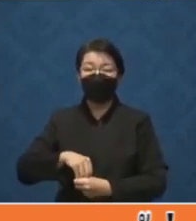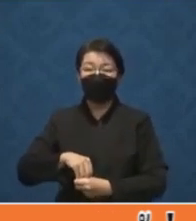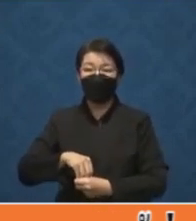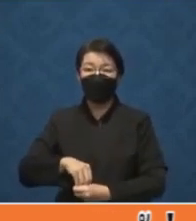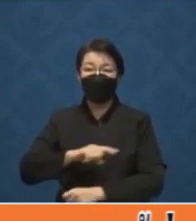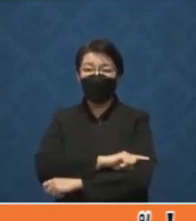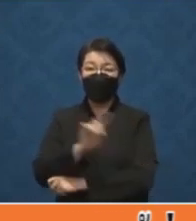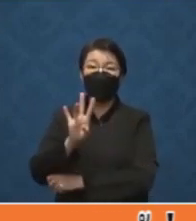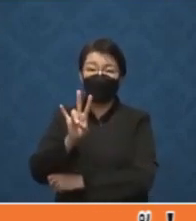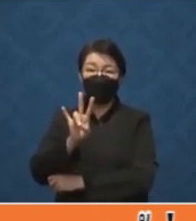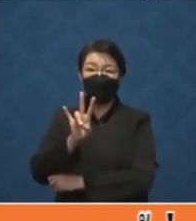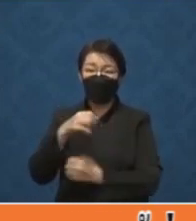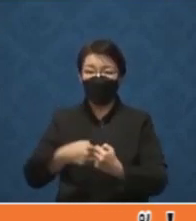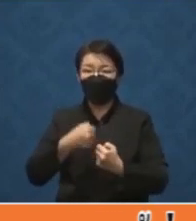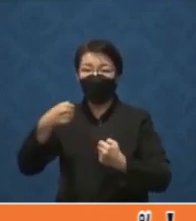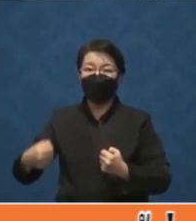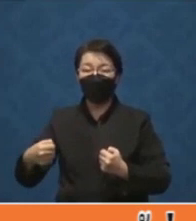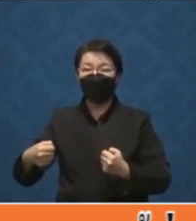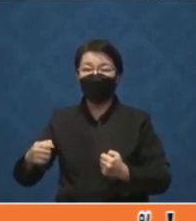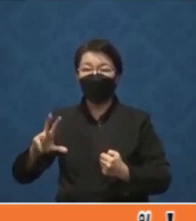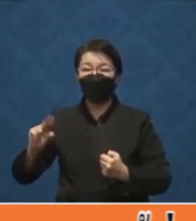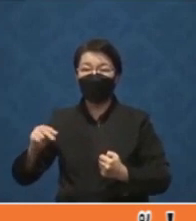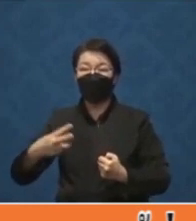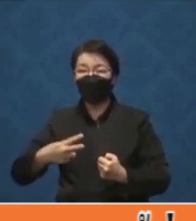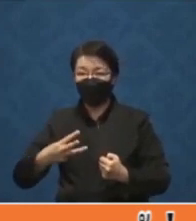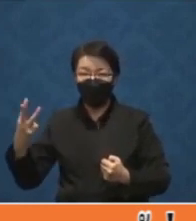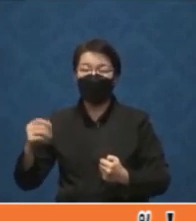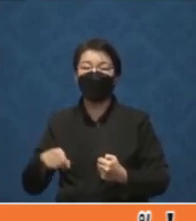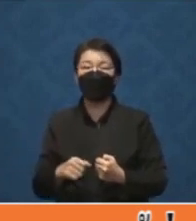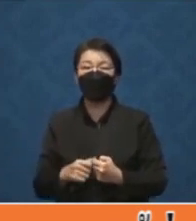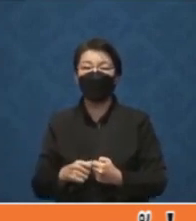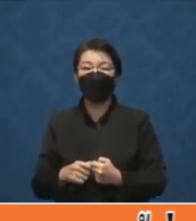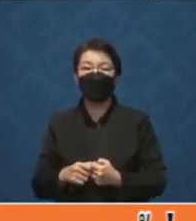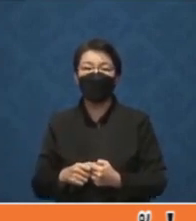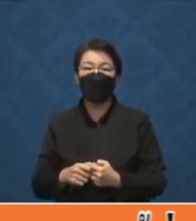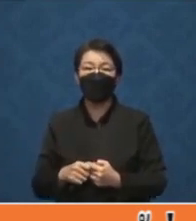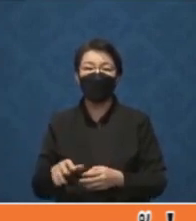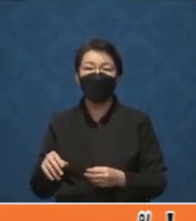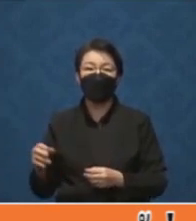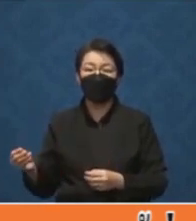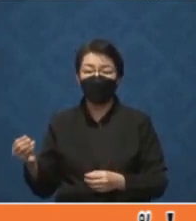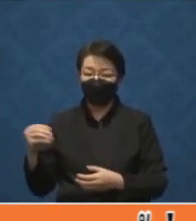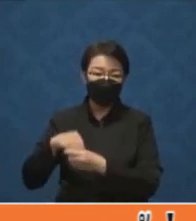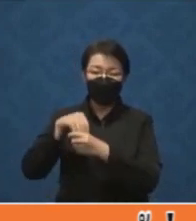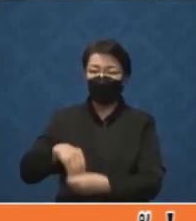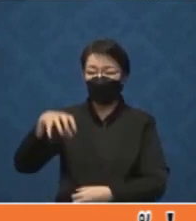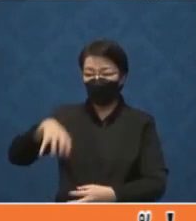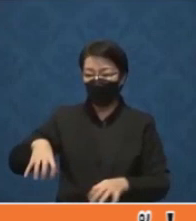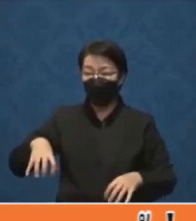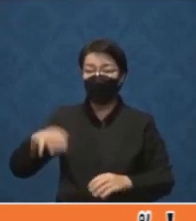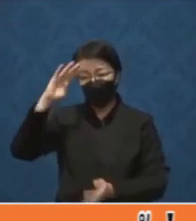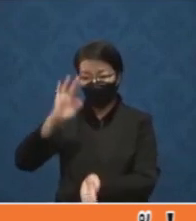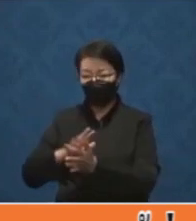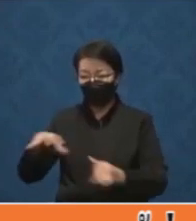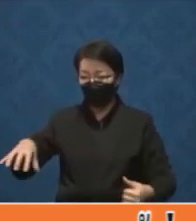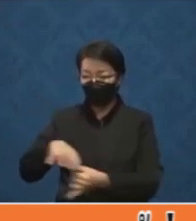ถึง7วันและขยายเวลาได้นานสูงถึง30วันและไม่ให้ควบคุมตัวไว้ที่สถ